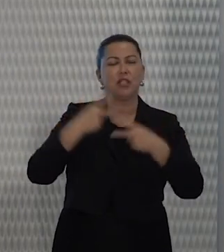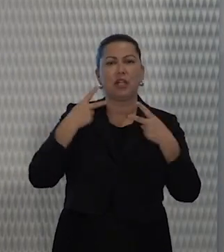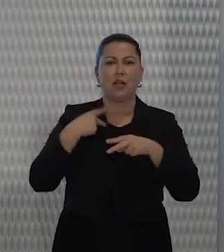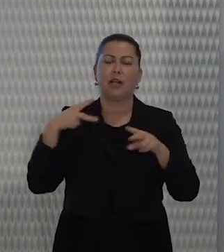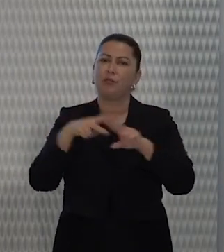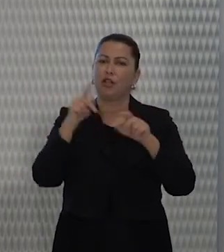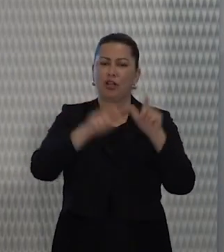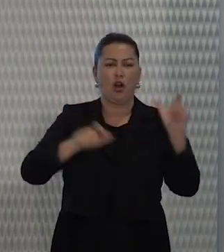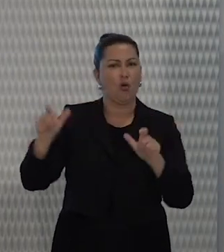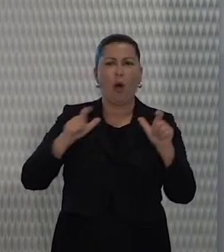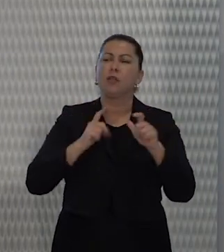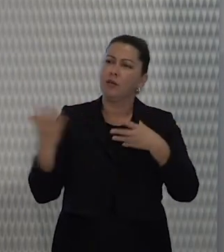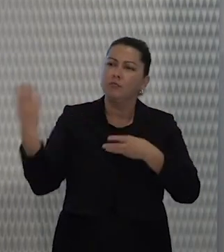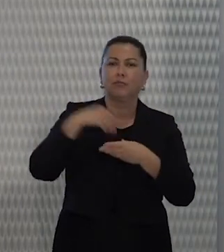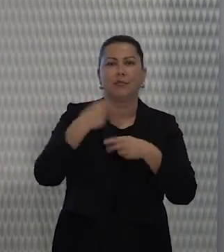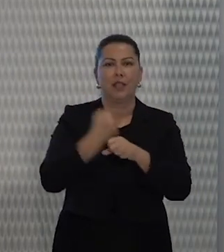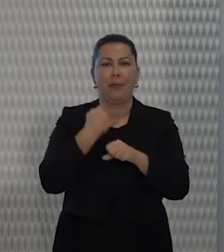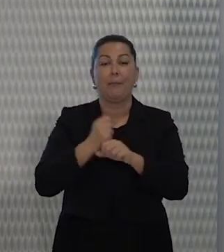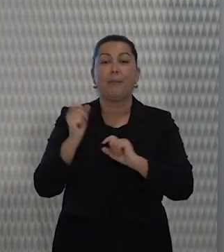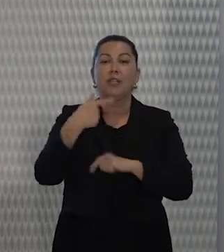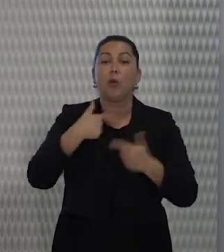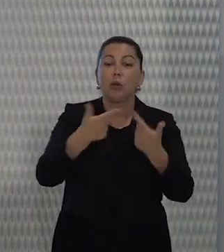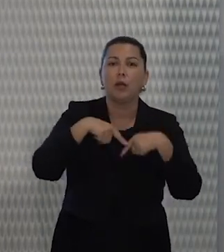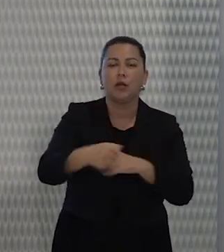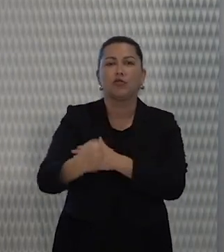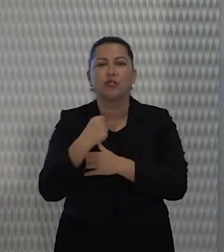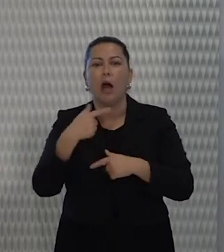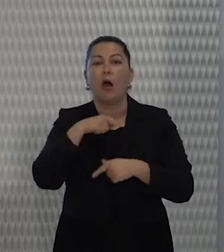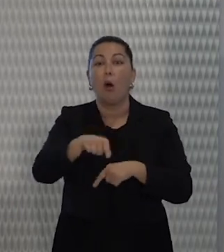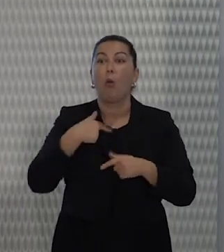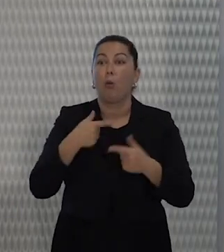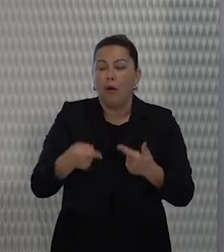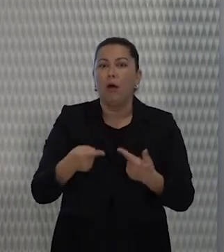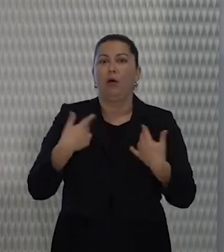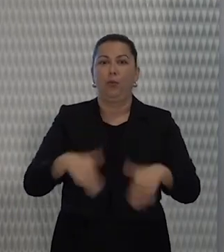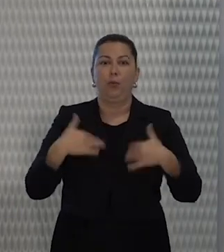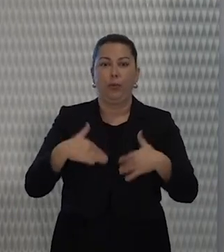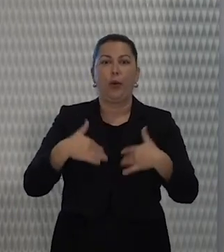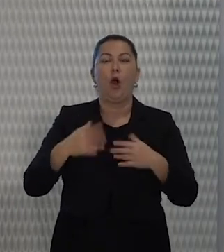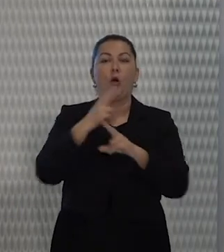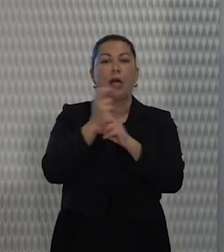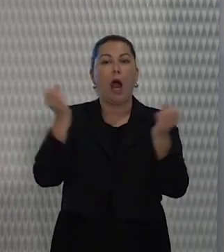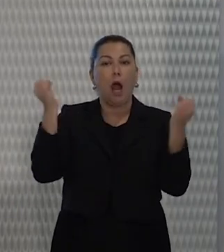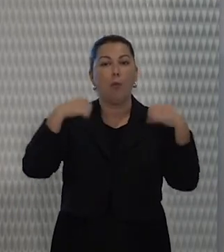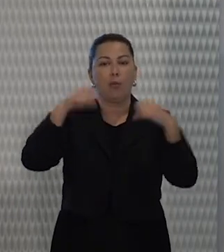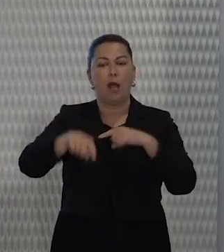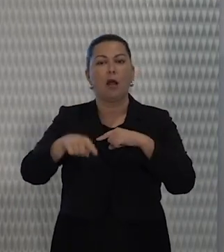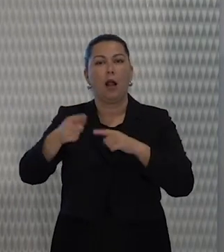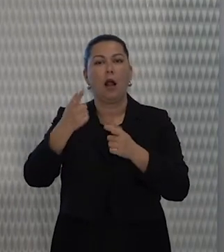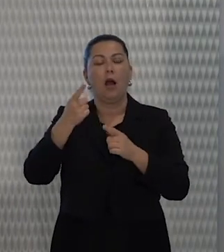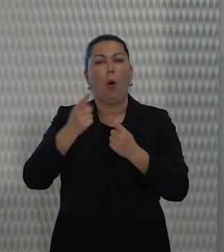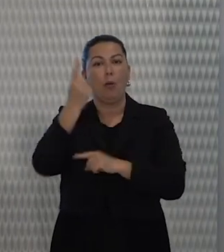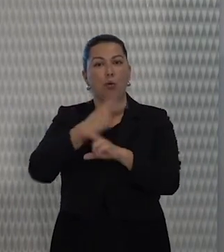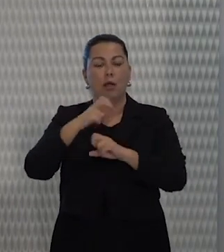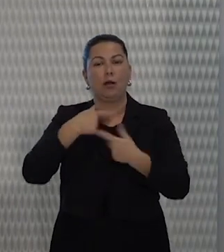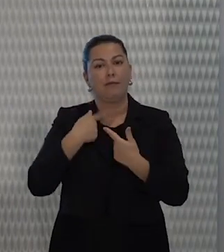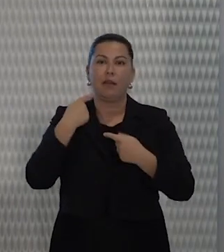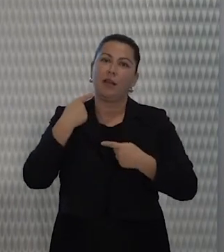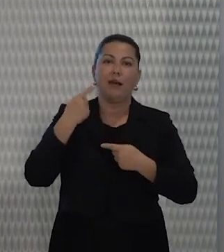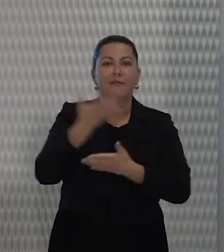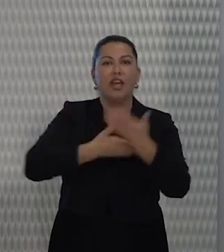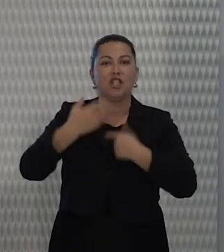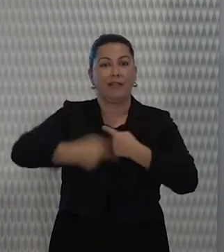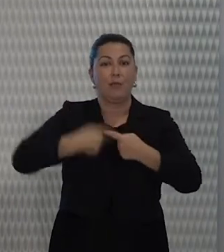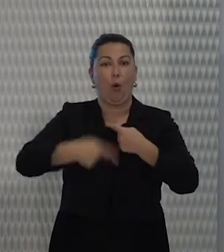das stark ist, gerade ein Land, das der wirtschaftliche Motor dieser Republik ist, hat eine doppelte Verantwortung gegenüber Menschen, die